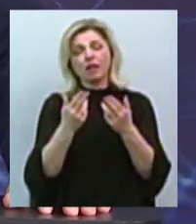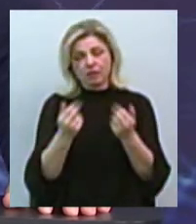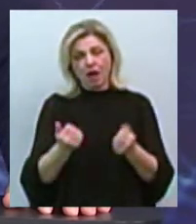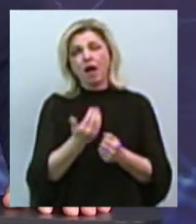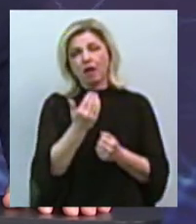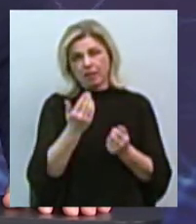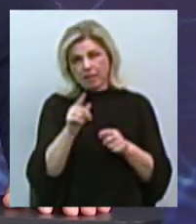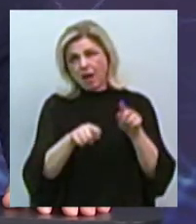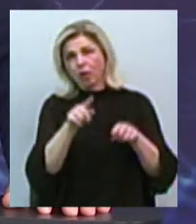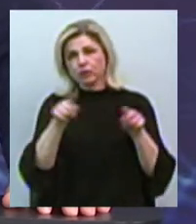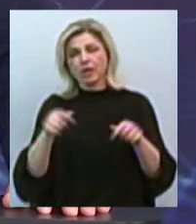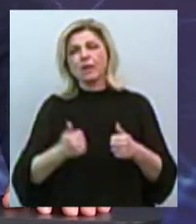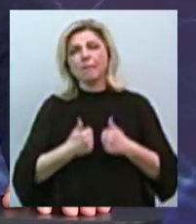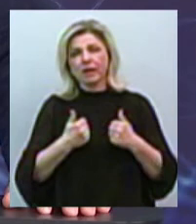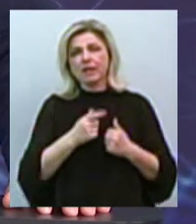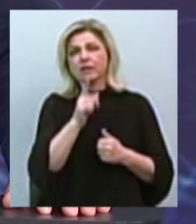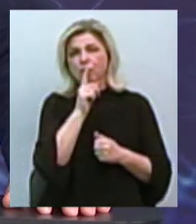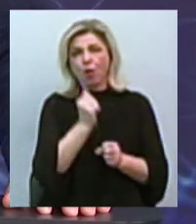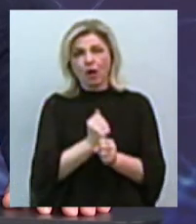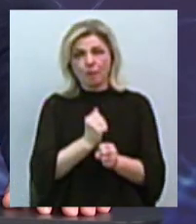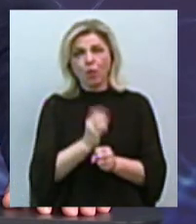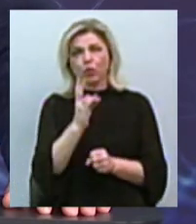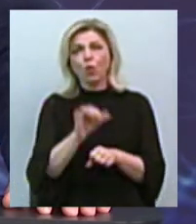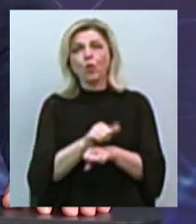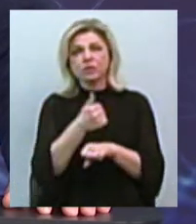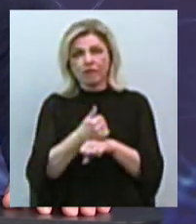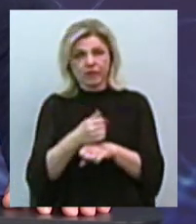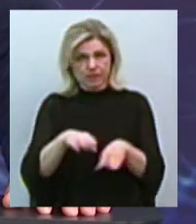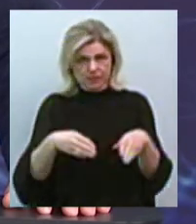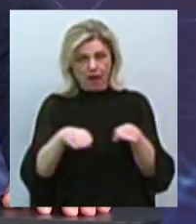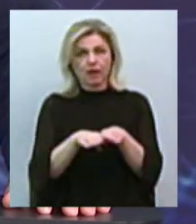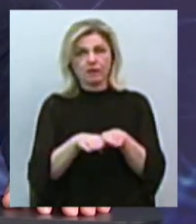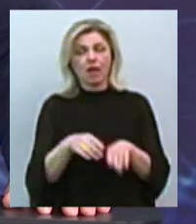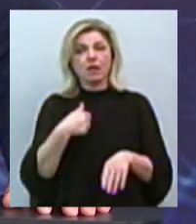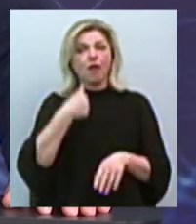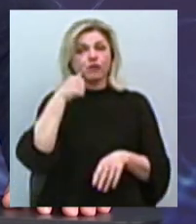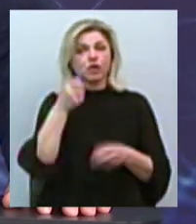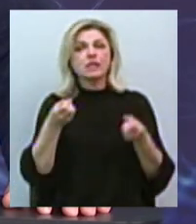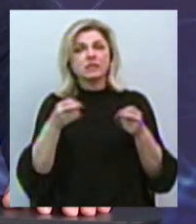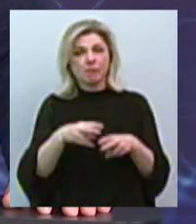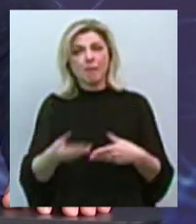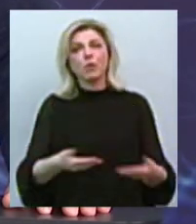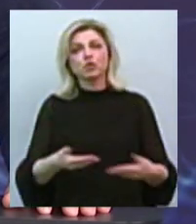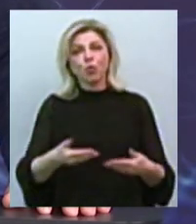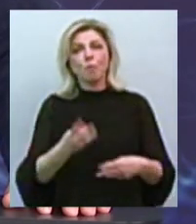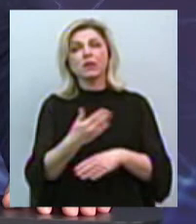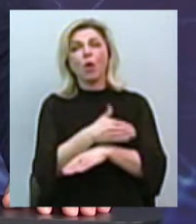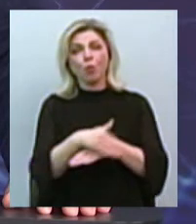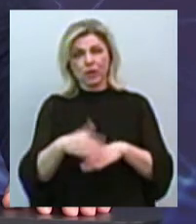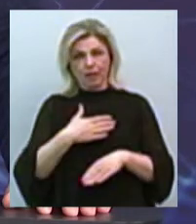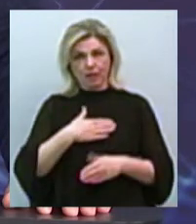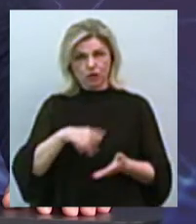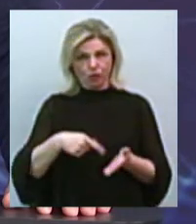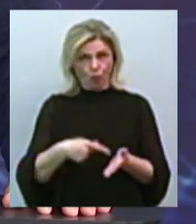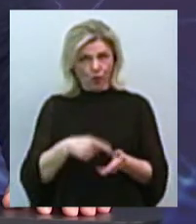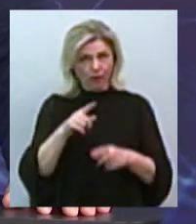они пытаются как-то тихонько работать, но основные-то они закрыты. Я вчера специально ходил пешком по улицам нашего родного города,